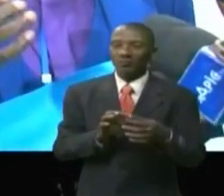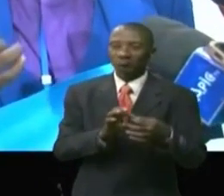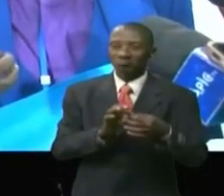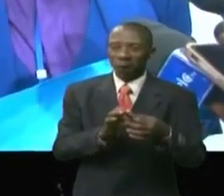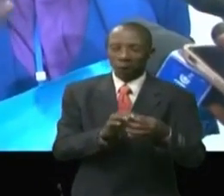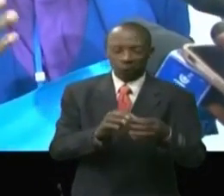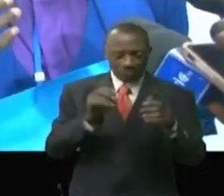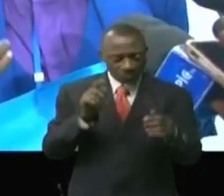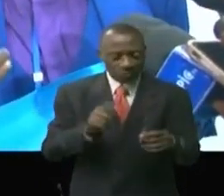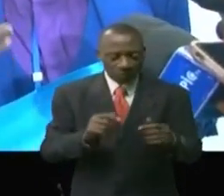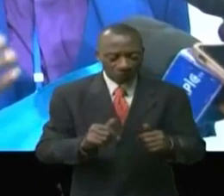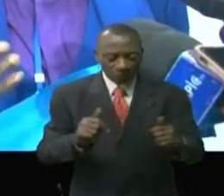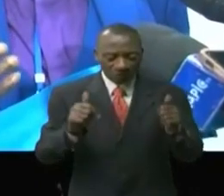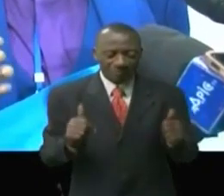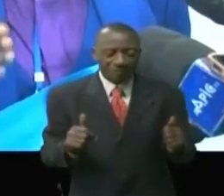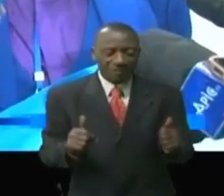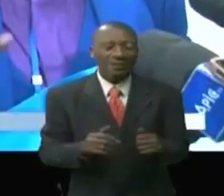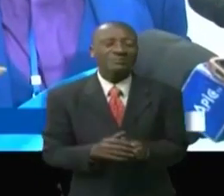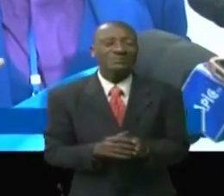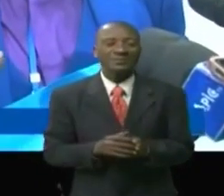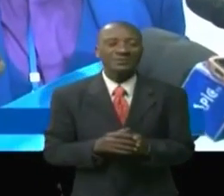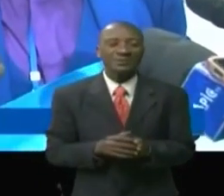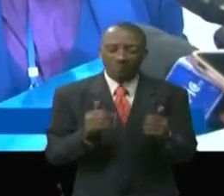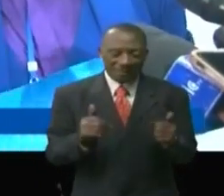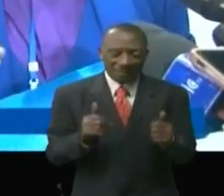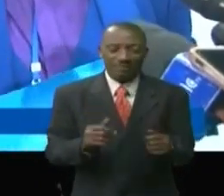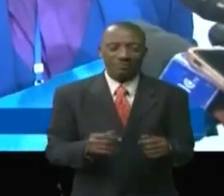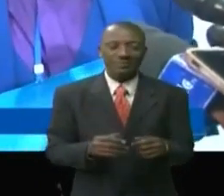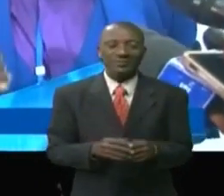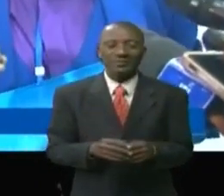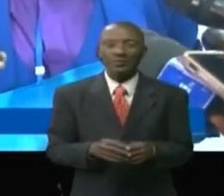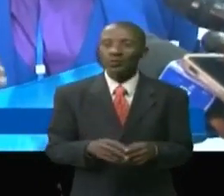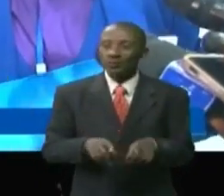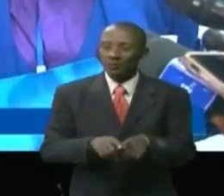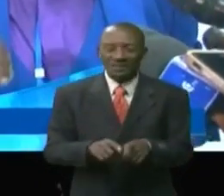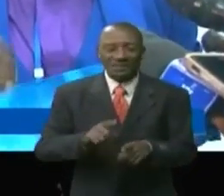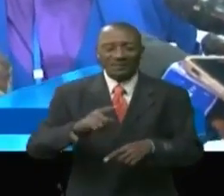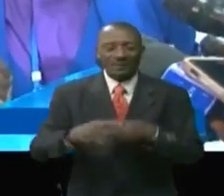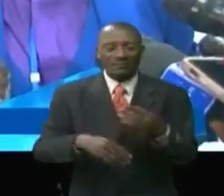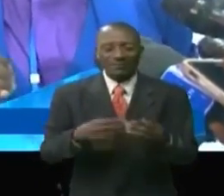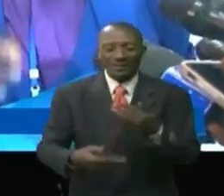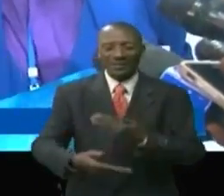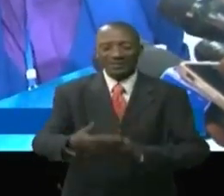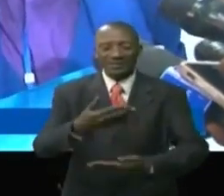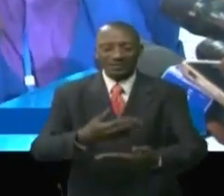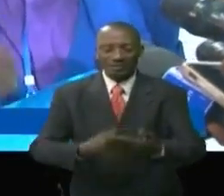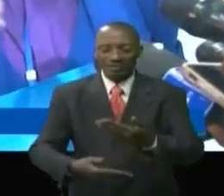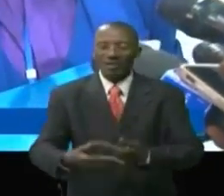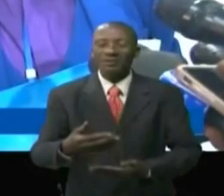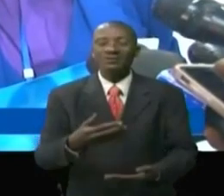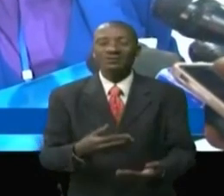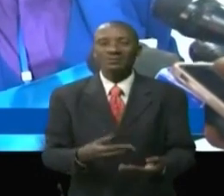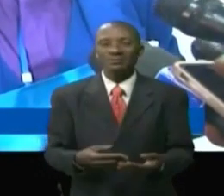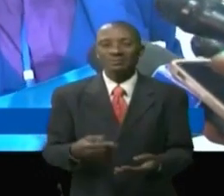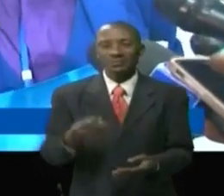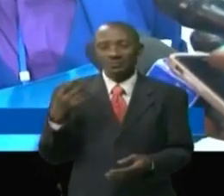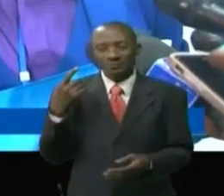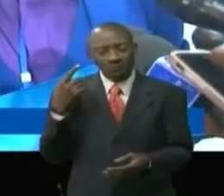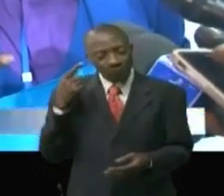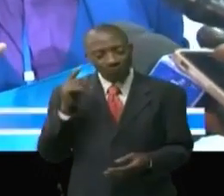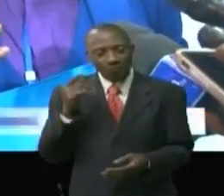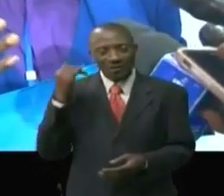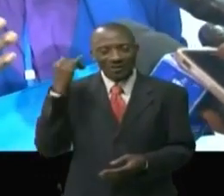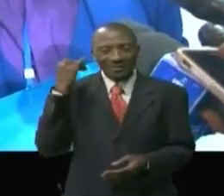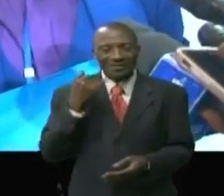excellence l'ambassadeur Shimon cholomon qui était en visite ici au Congo à notre invitation et nous